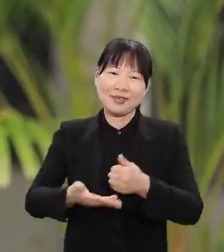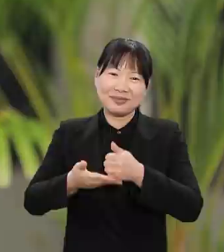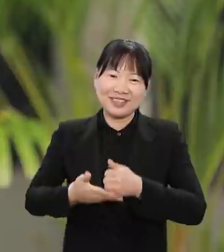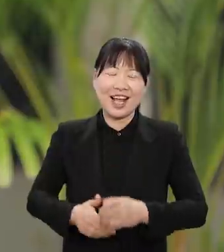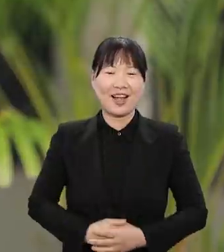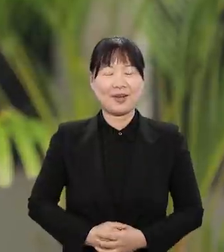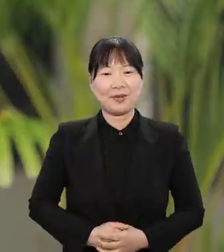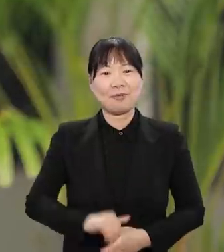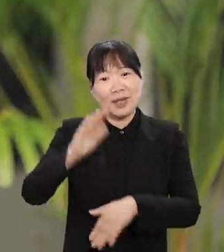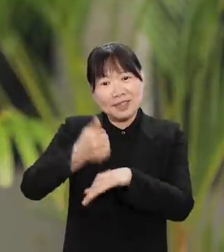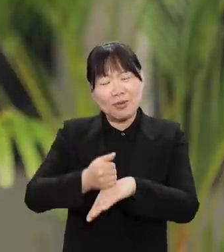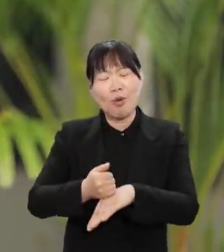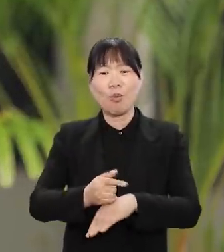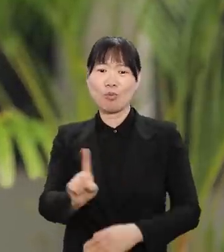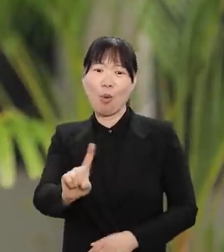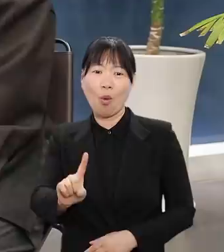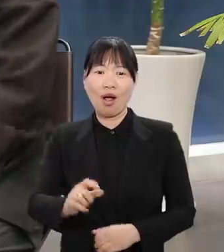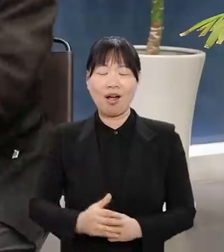환영합니다.